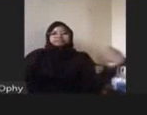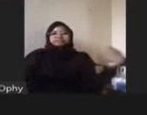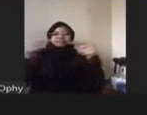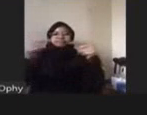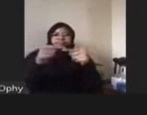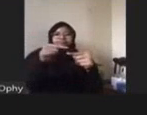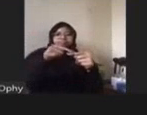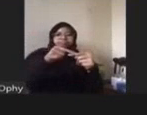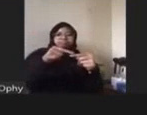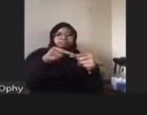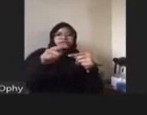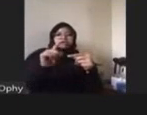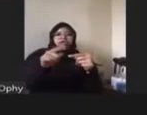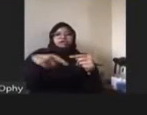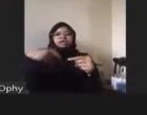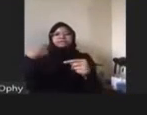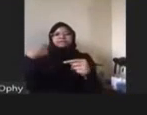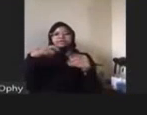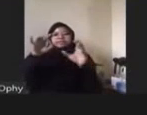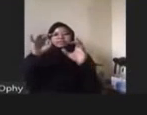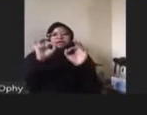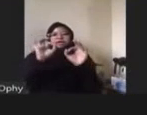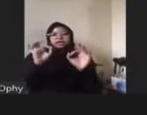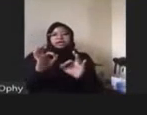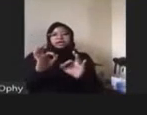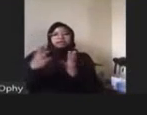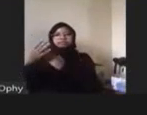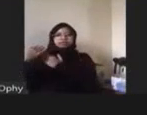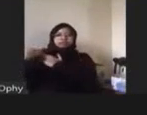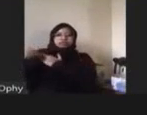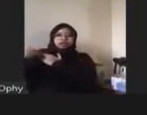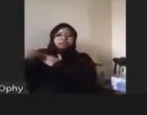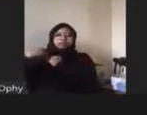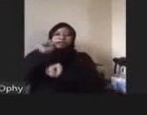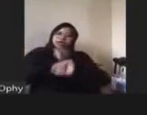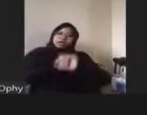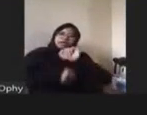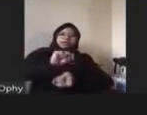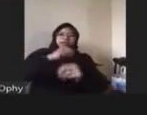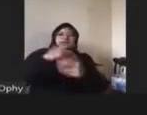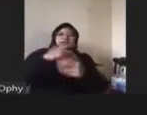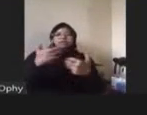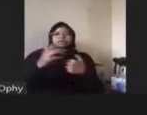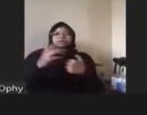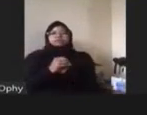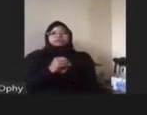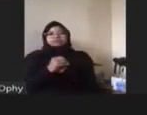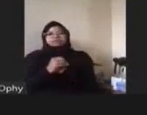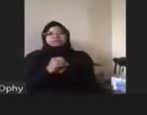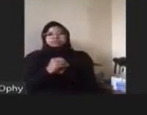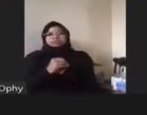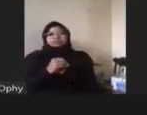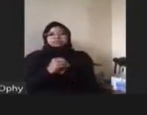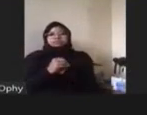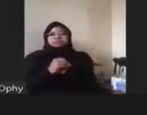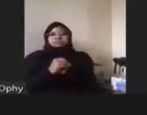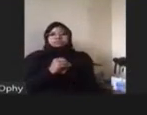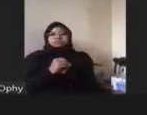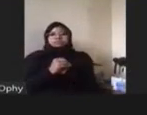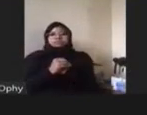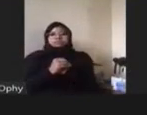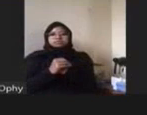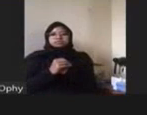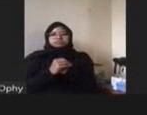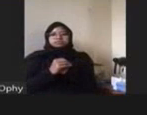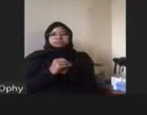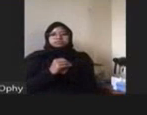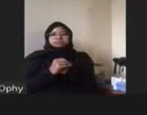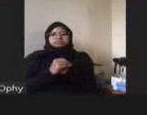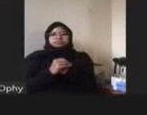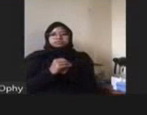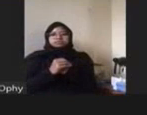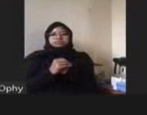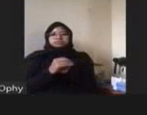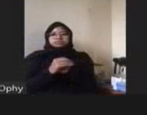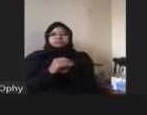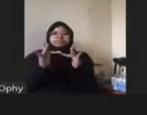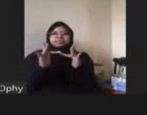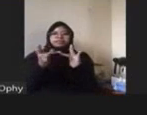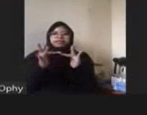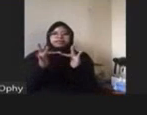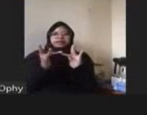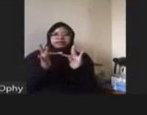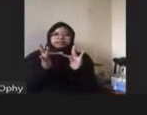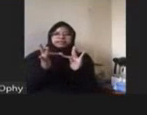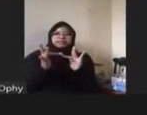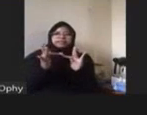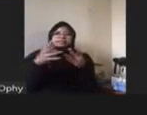Kemdikbud yang kemudian melakukan. Kami juga merekomendasikan untuk internet karena disparitas yang tinggi